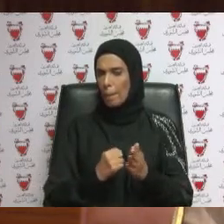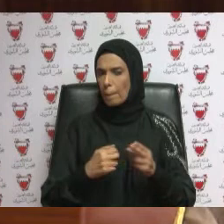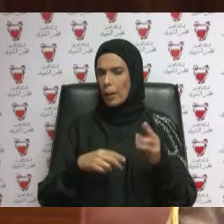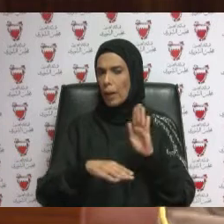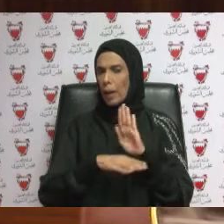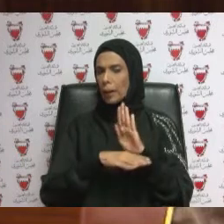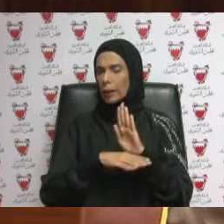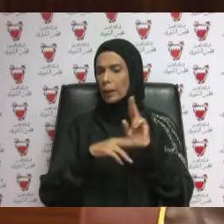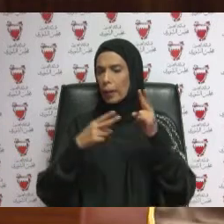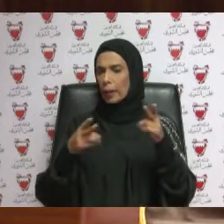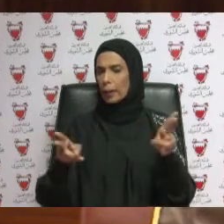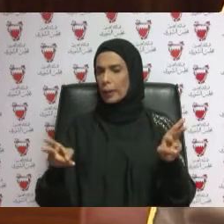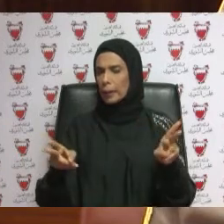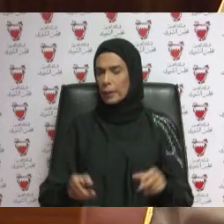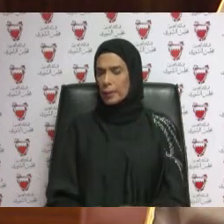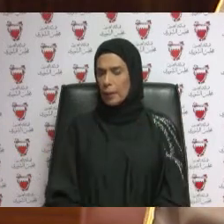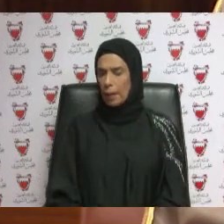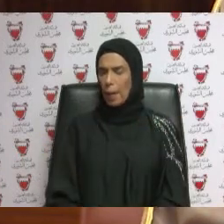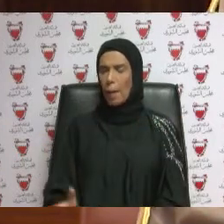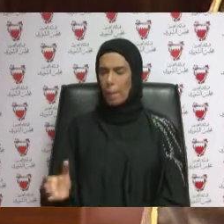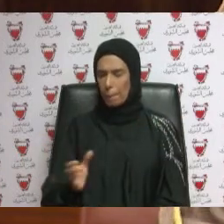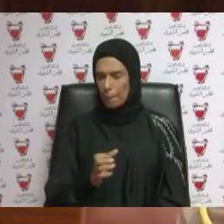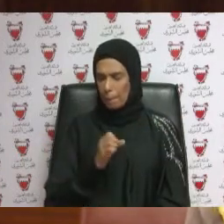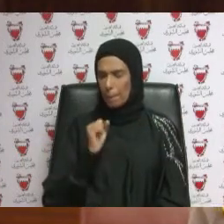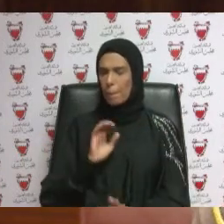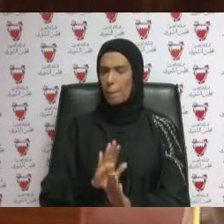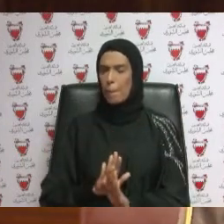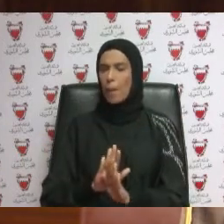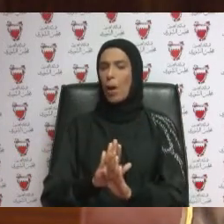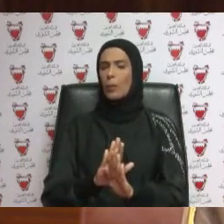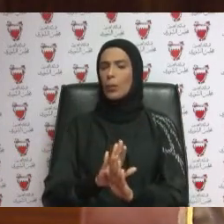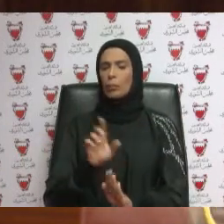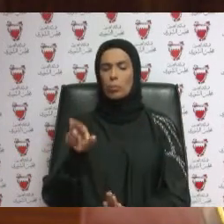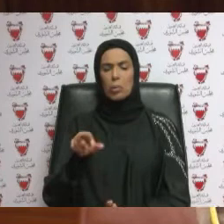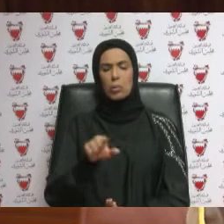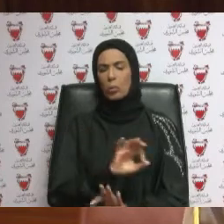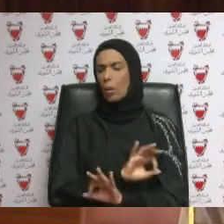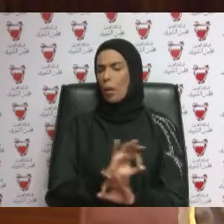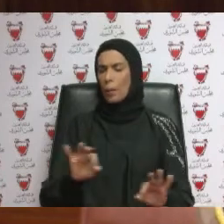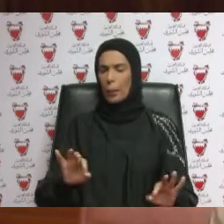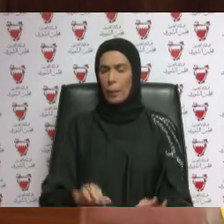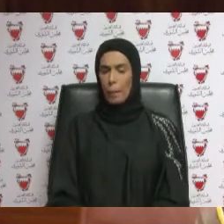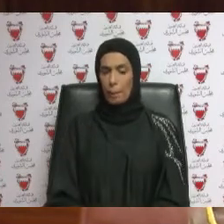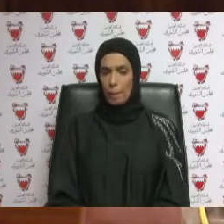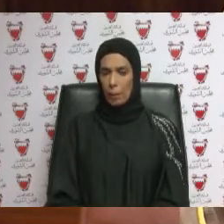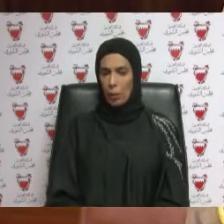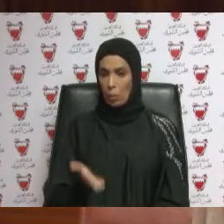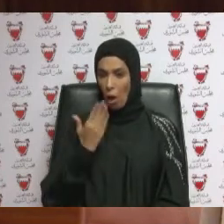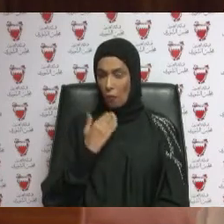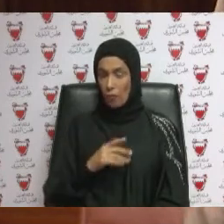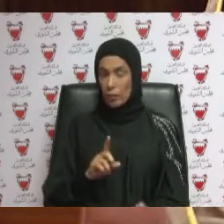ويكون المستأجر حامي نفسه والمؤجر حامي نفسه إذا أخل أحد